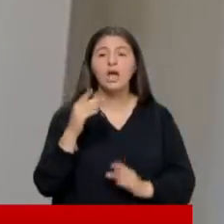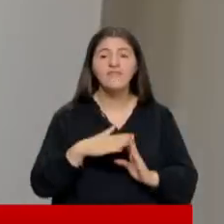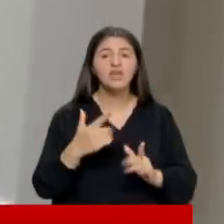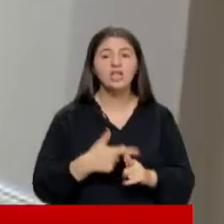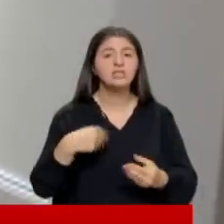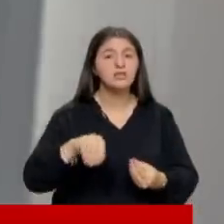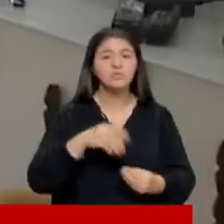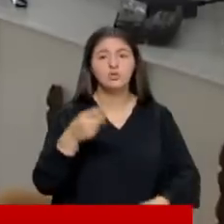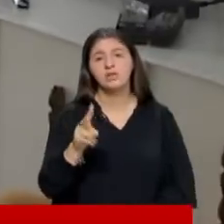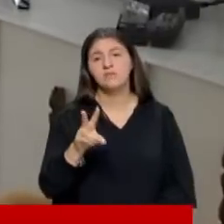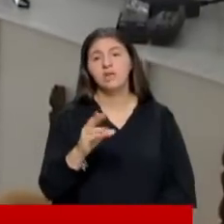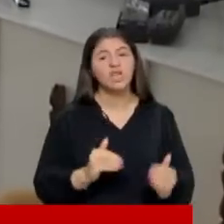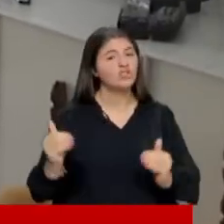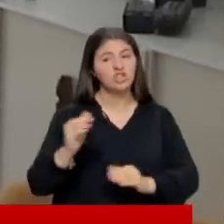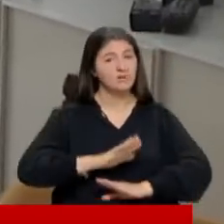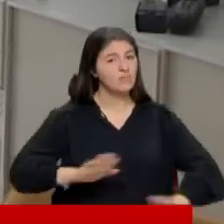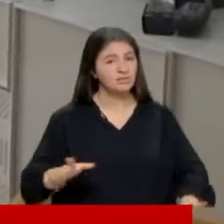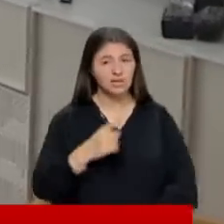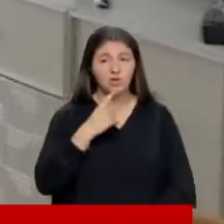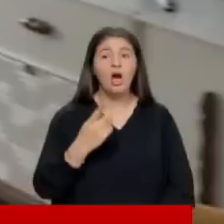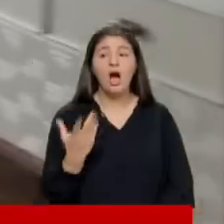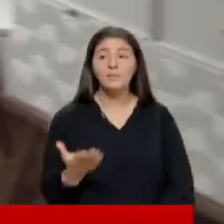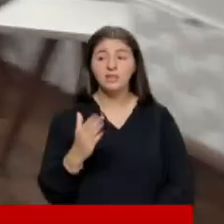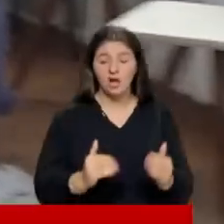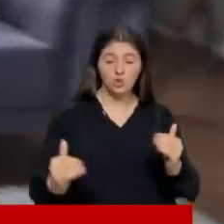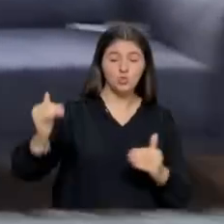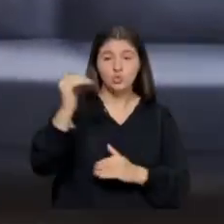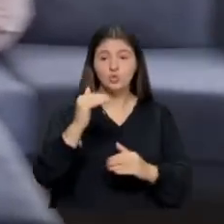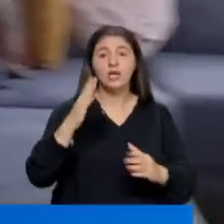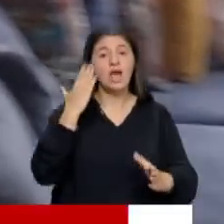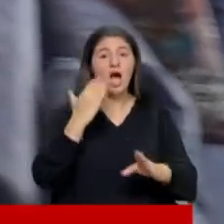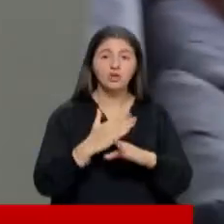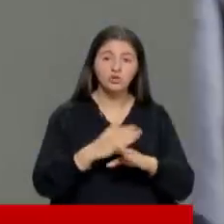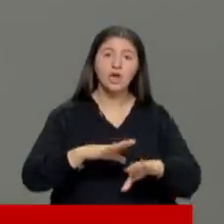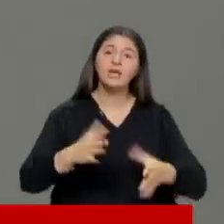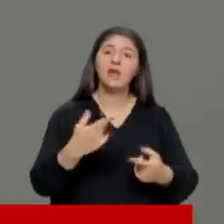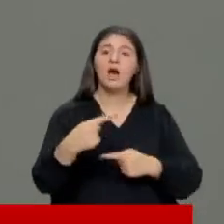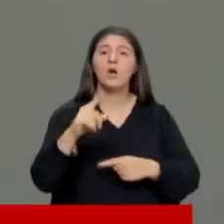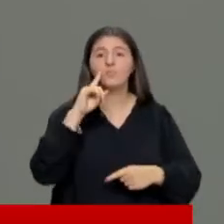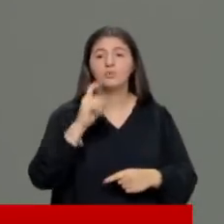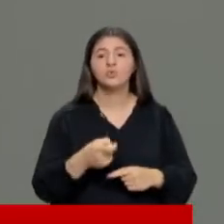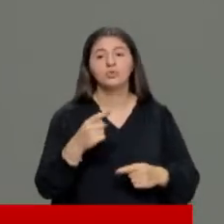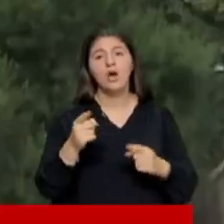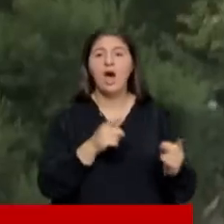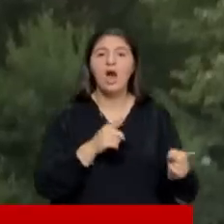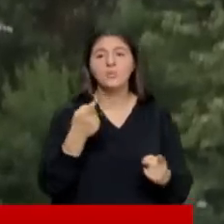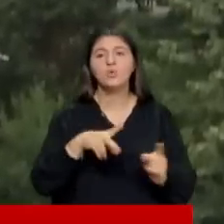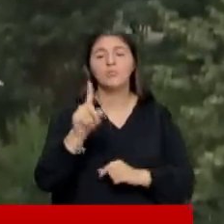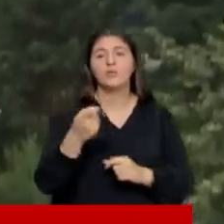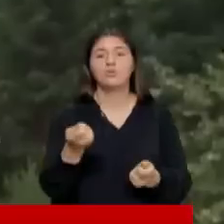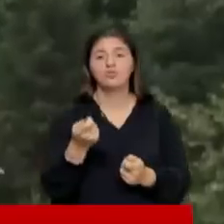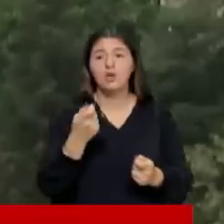kiralarında zam oranı %25'i geçemez diyor Ancak daha üstüne ya anlaşılıyor ya da Ara bulucu ara bulmaya çalışıyor